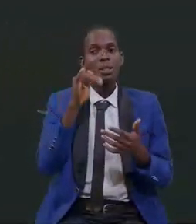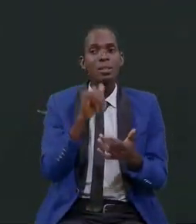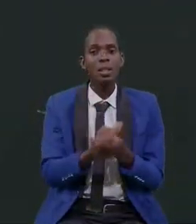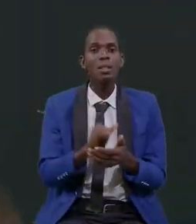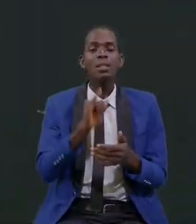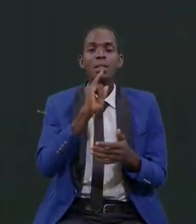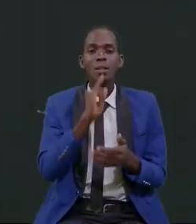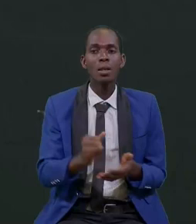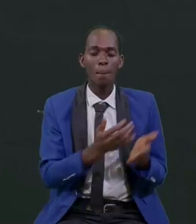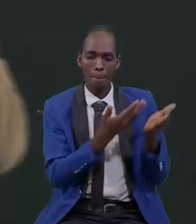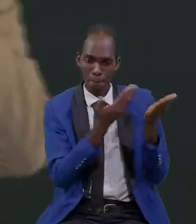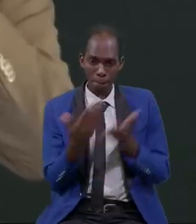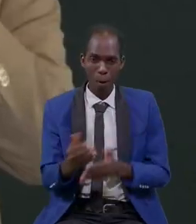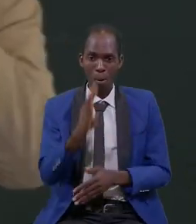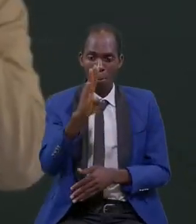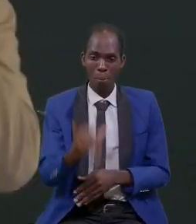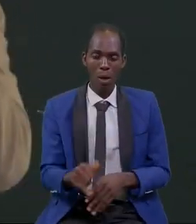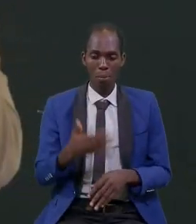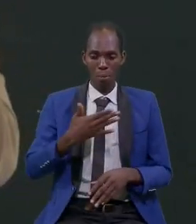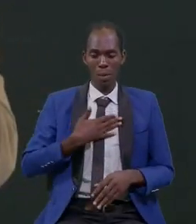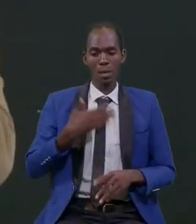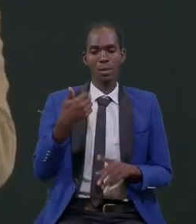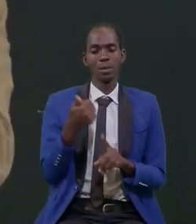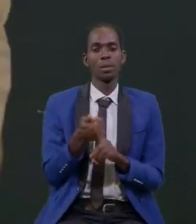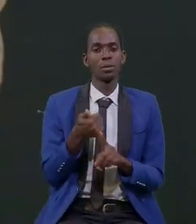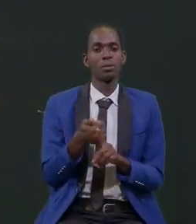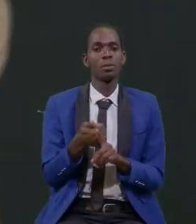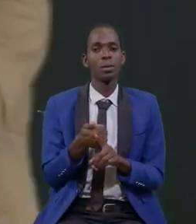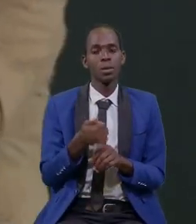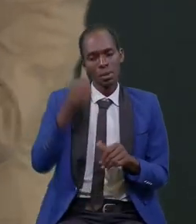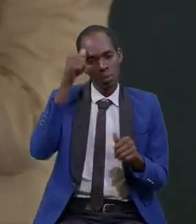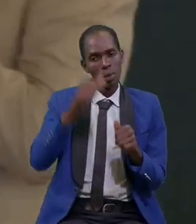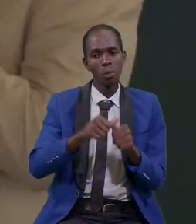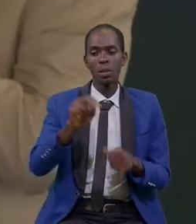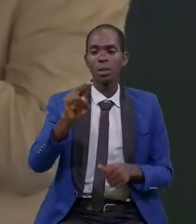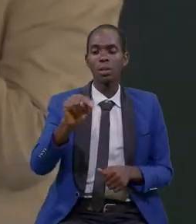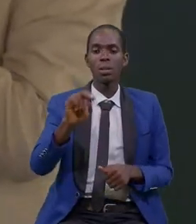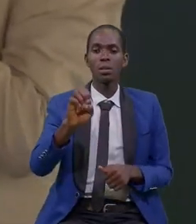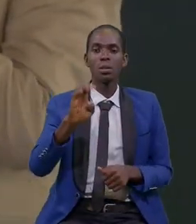Toute maladie causée par moi-même. Rappelez-vous Nekaneza.